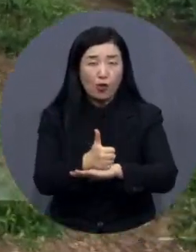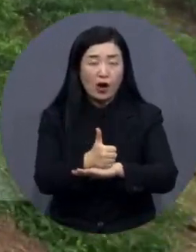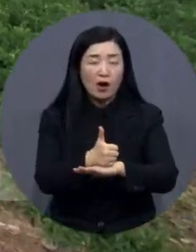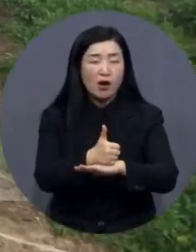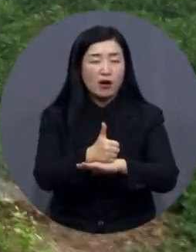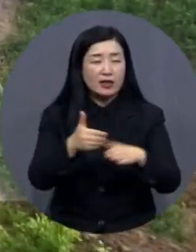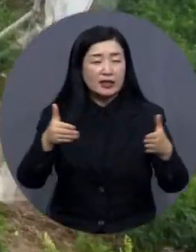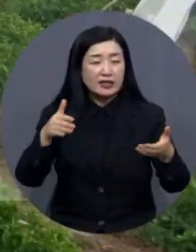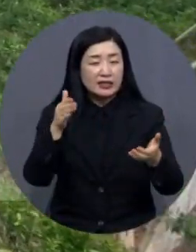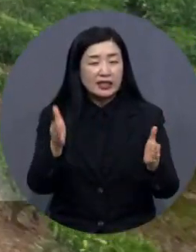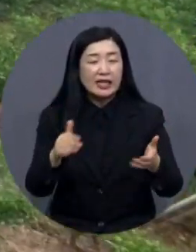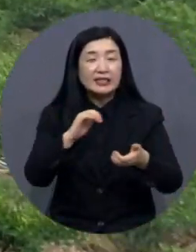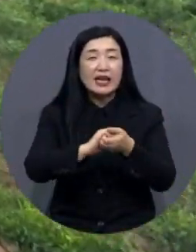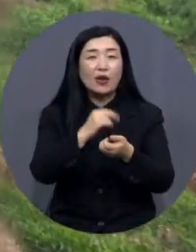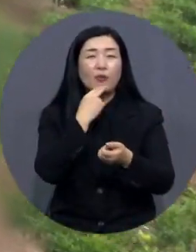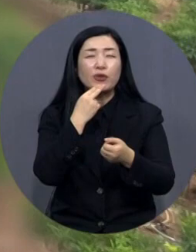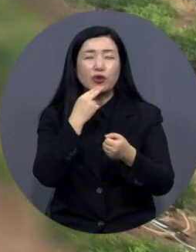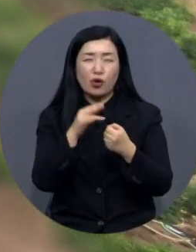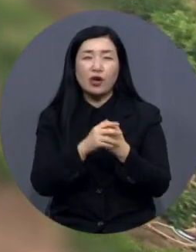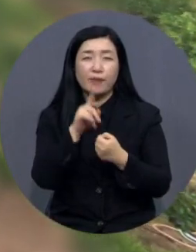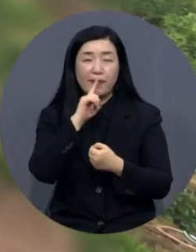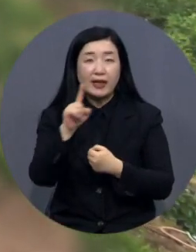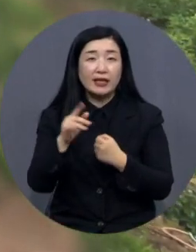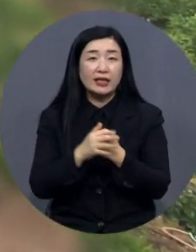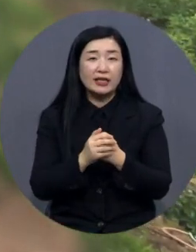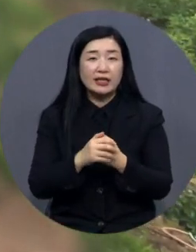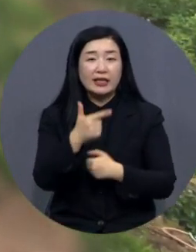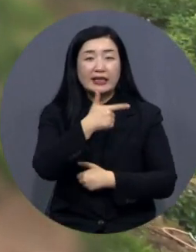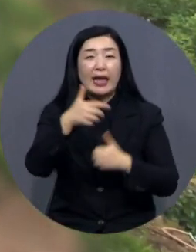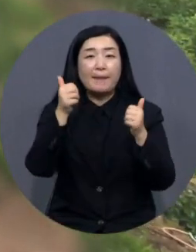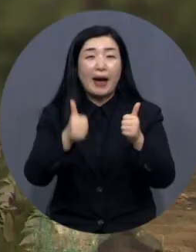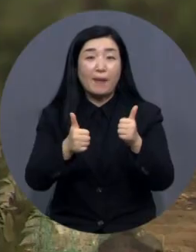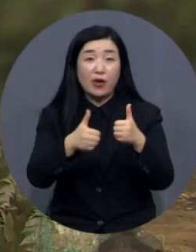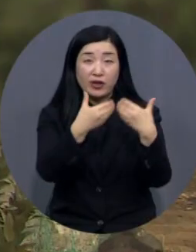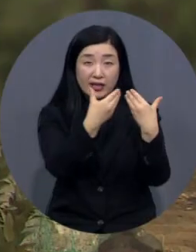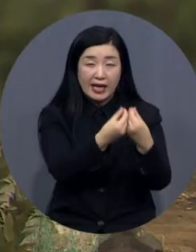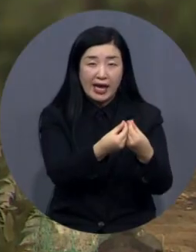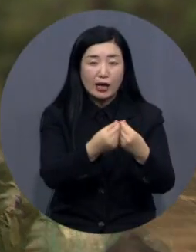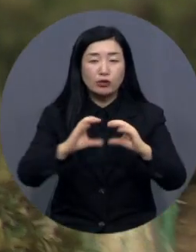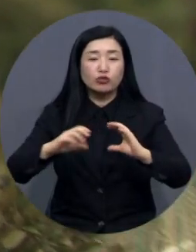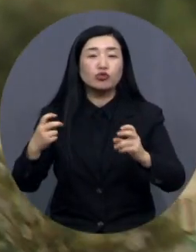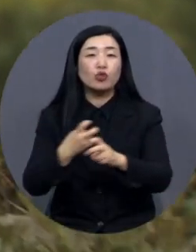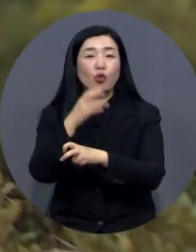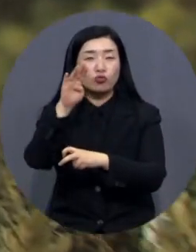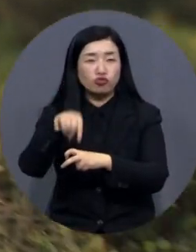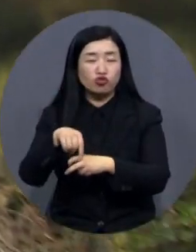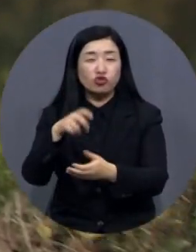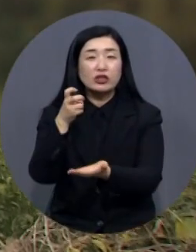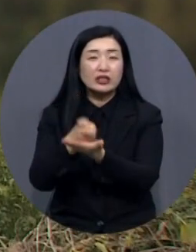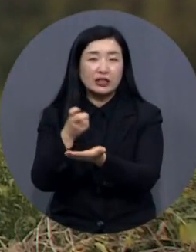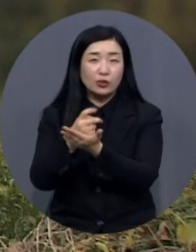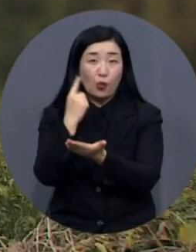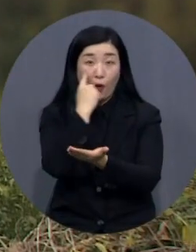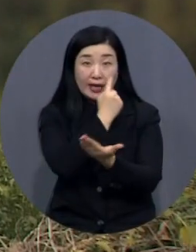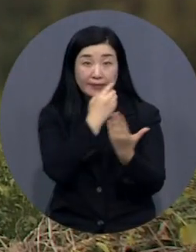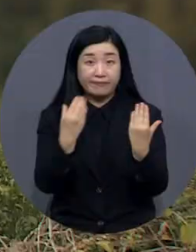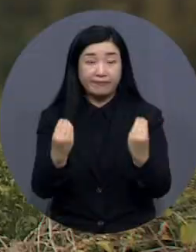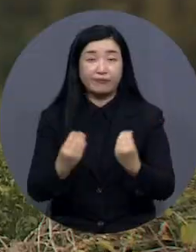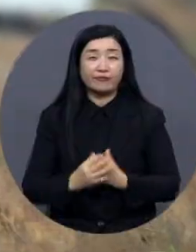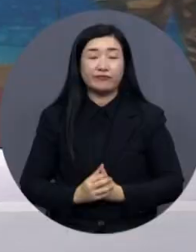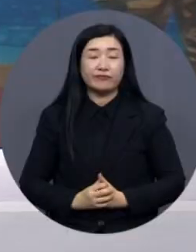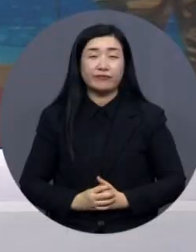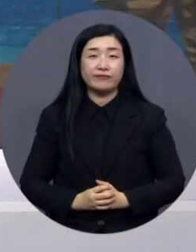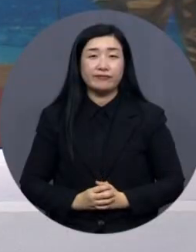공소시효가 진행하지 않는 것으로 봐야 한다는 대법원 판례와 국토부 지침이 확인됐습니다.